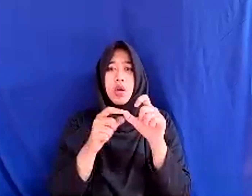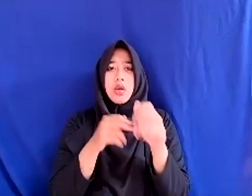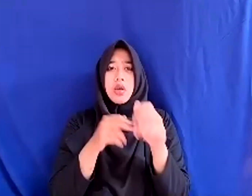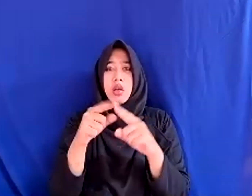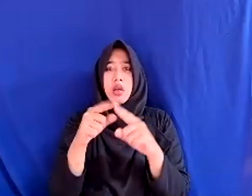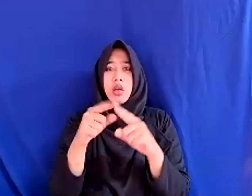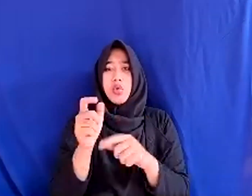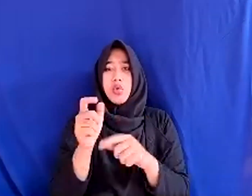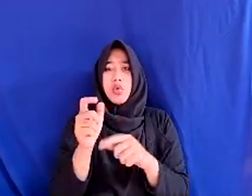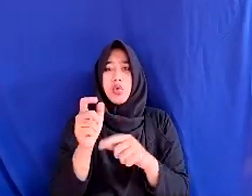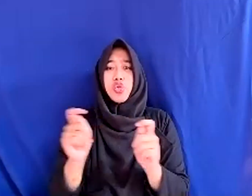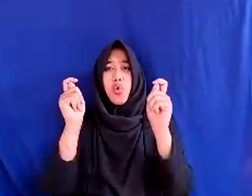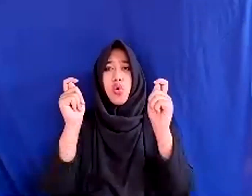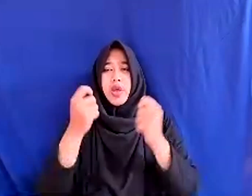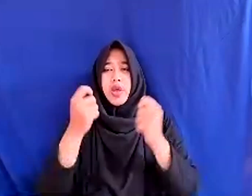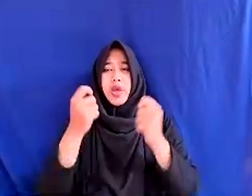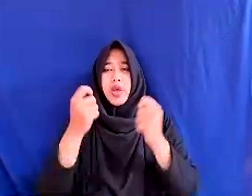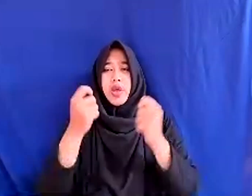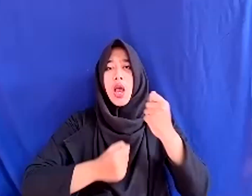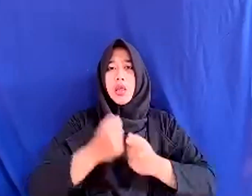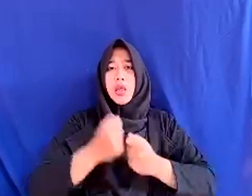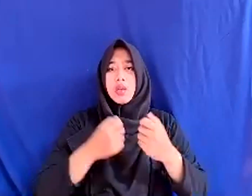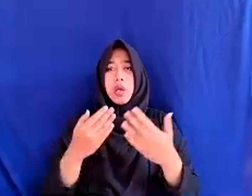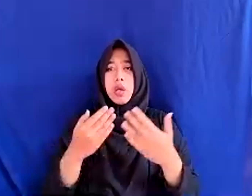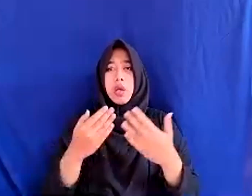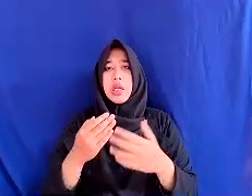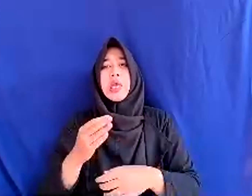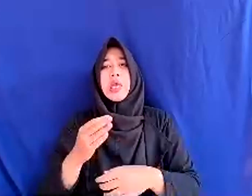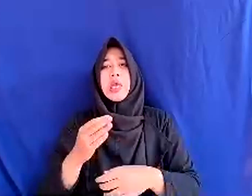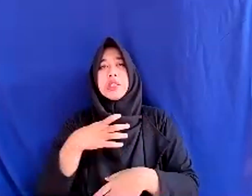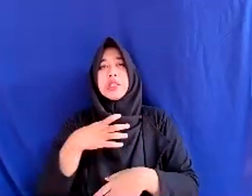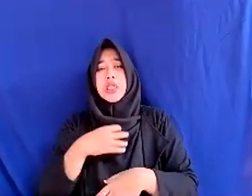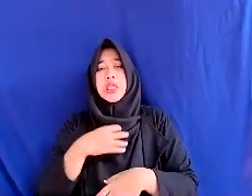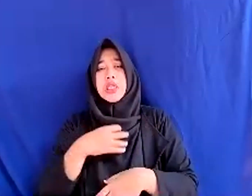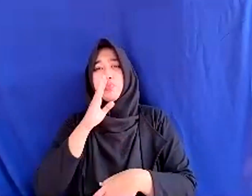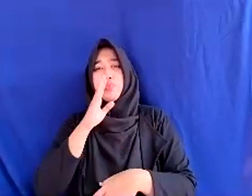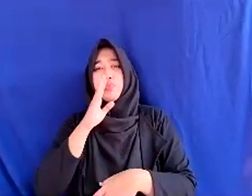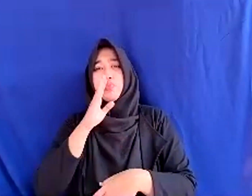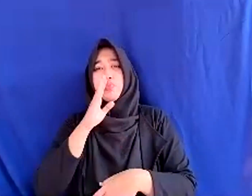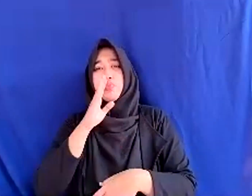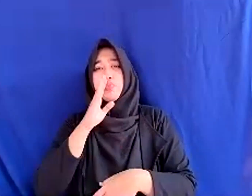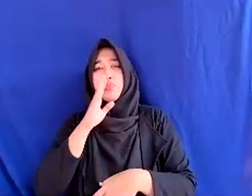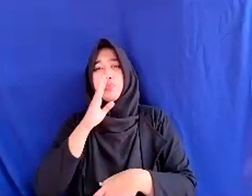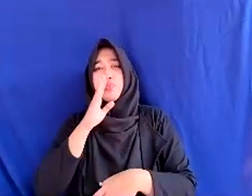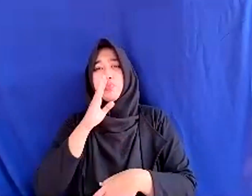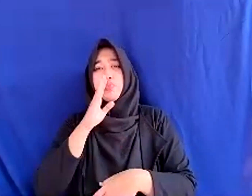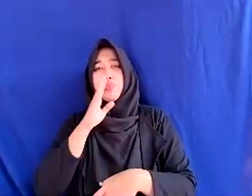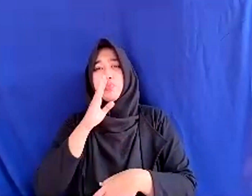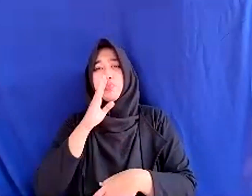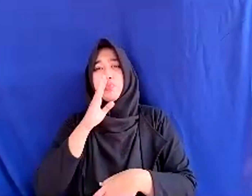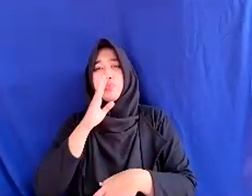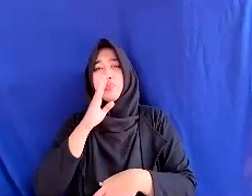itu sikap jujur, sikap yang memenuhi hukum-hukum selayaknya seperti itu, karena